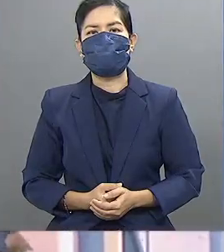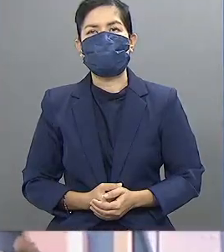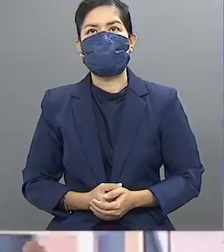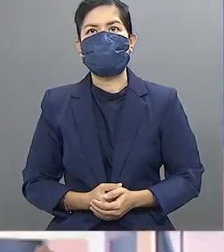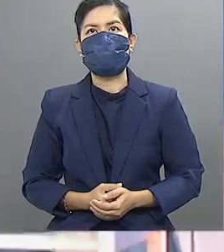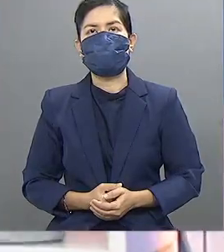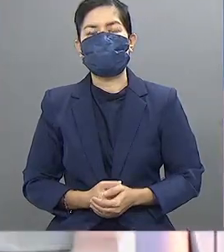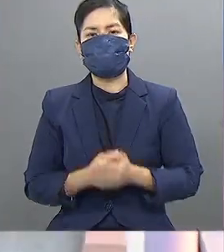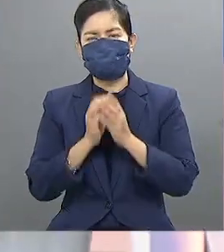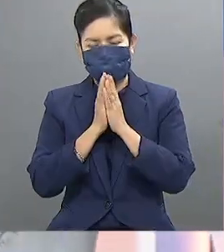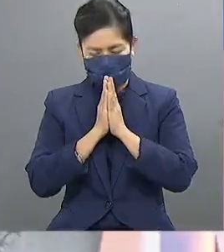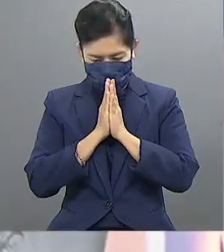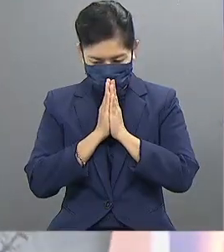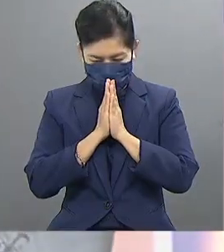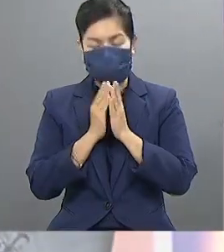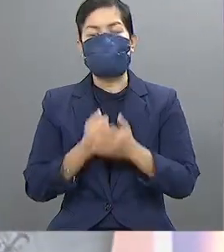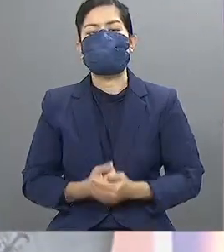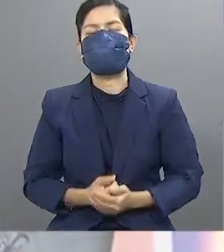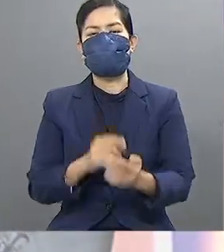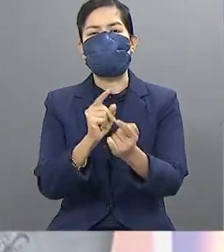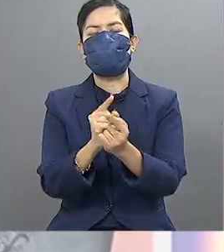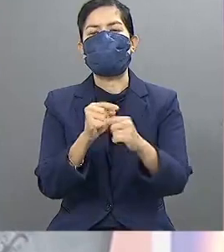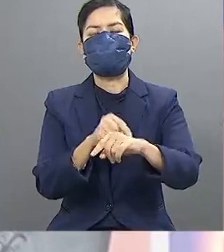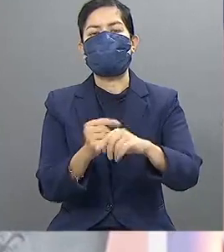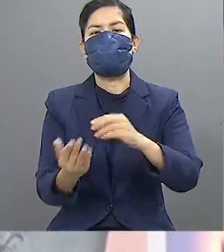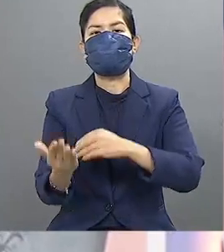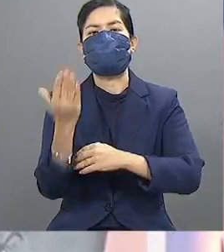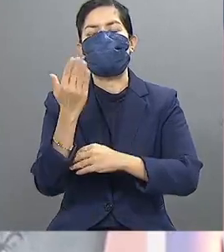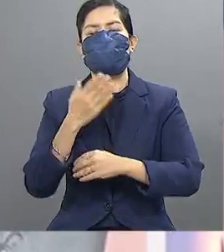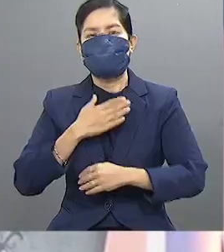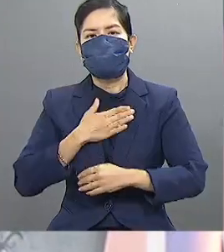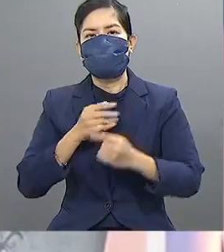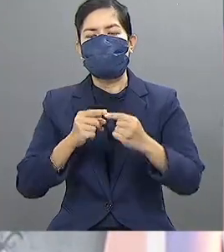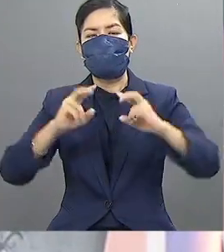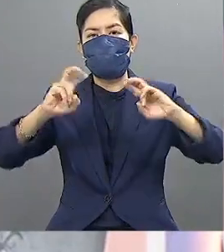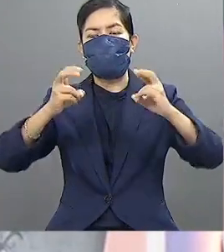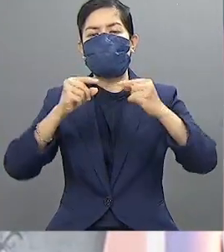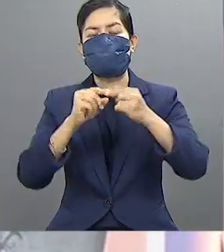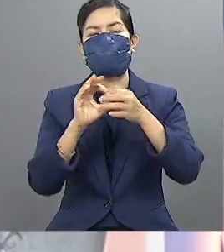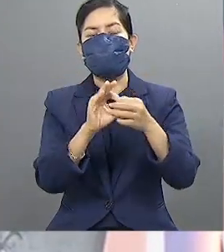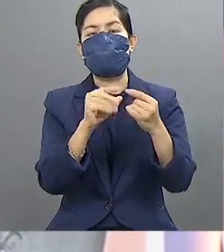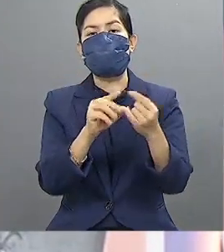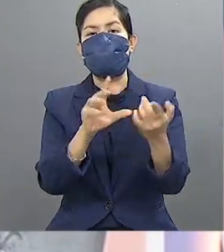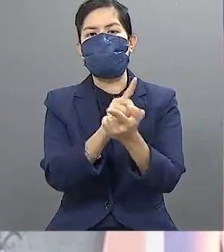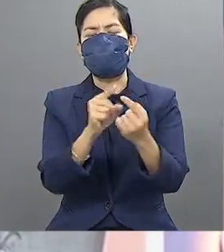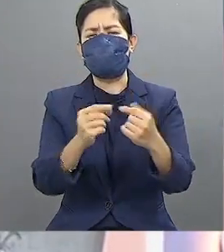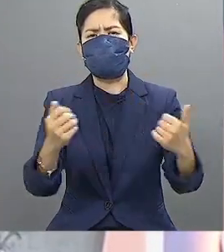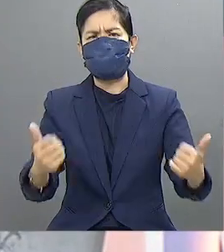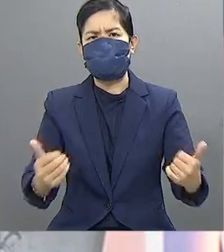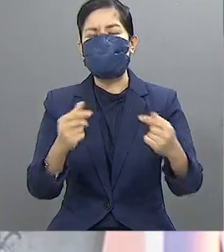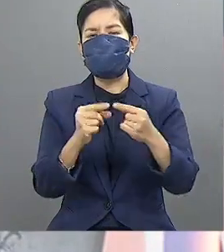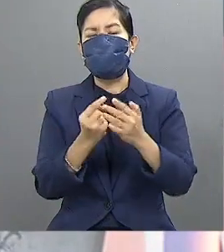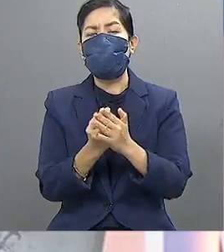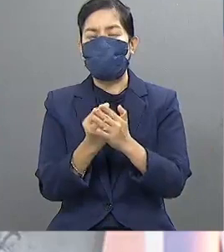สวัสดีค่ะคุณผู้ชมคะพบกันทุกเช้านะคะกับปูเป้ภัคคนันท์ในช่วงประเด็นสังคมเช้านี้ชวนคุณผู้ชมมาดูแลสุขภาพของเรากันบ้างดีกว่